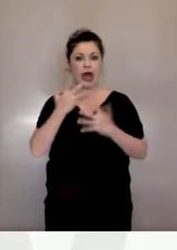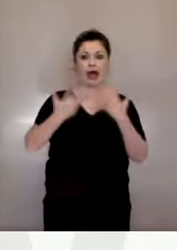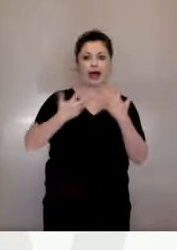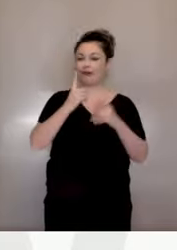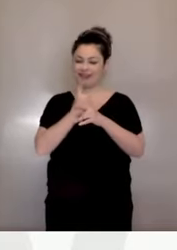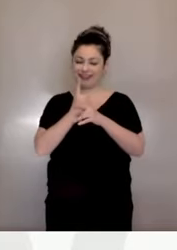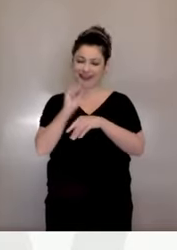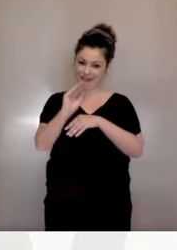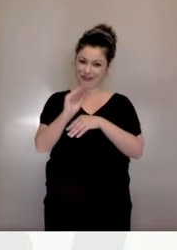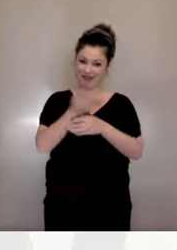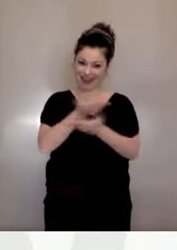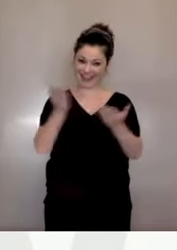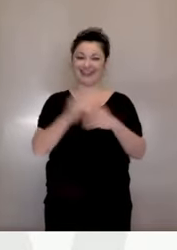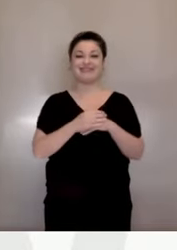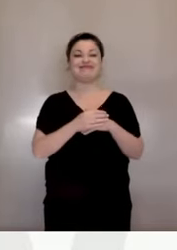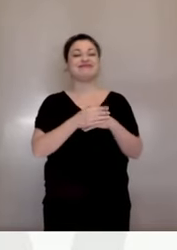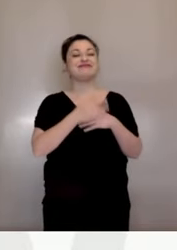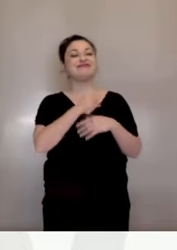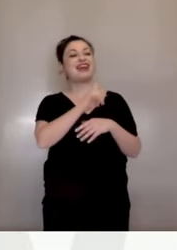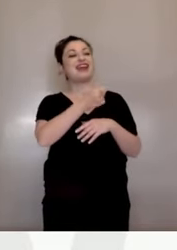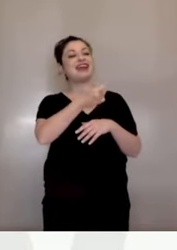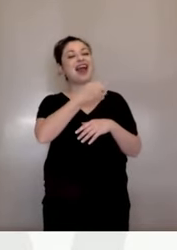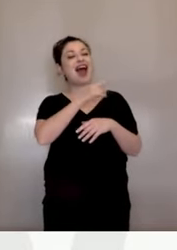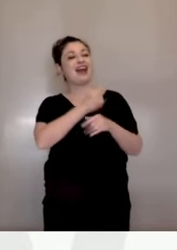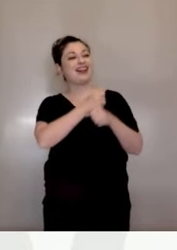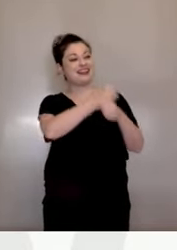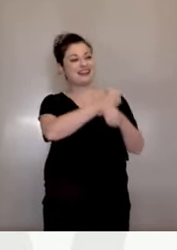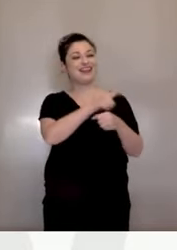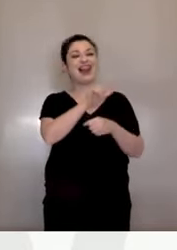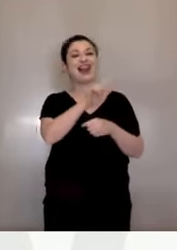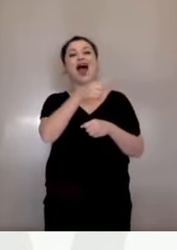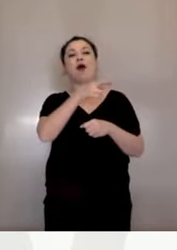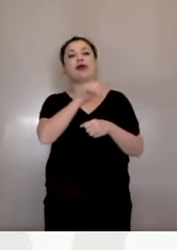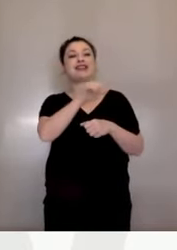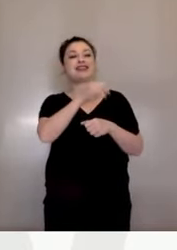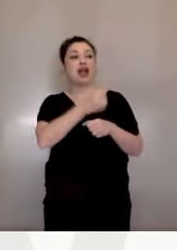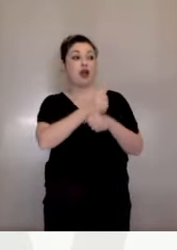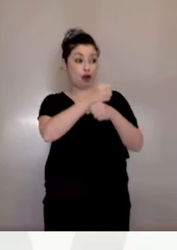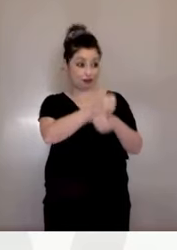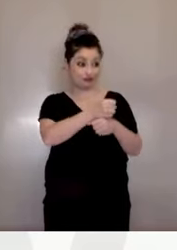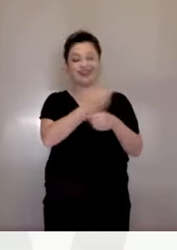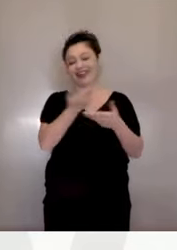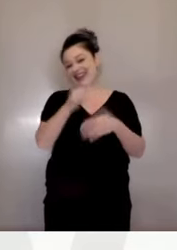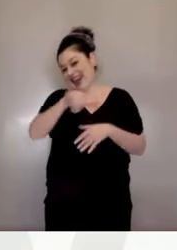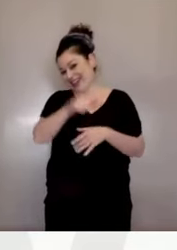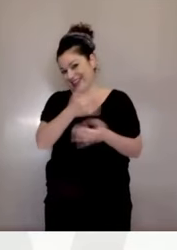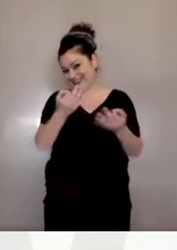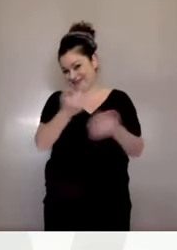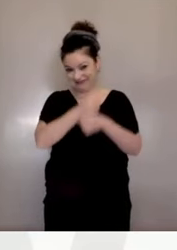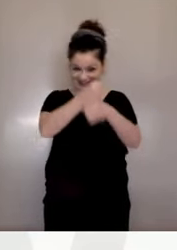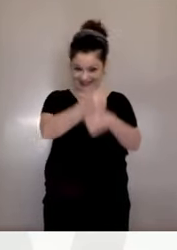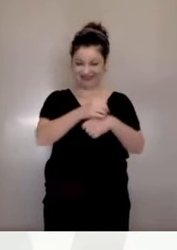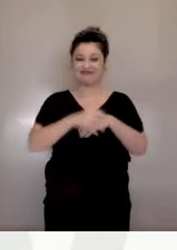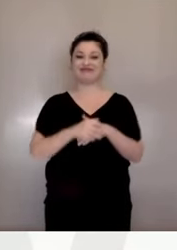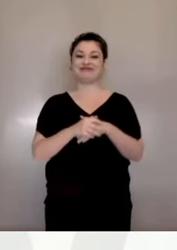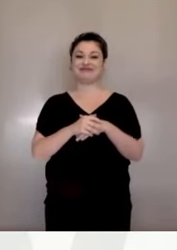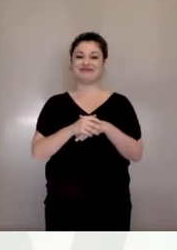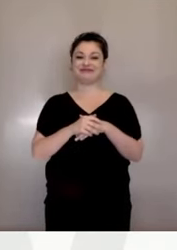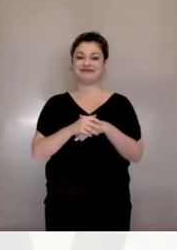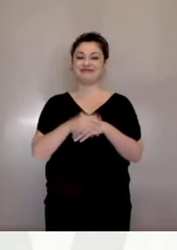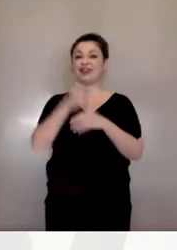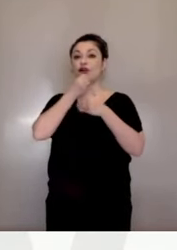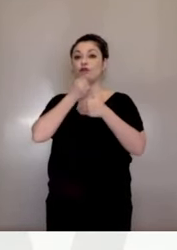domande. Prego Marcello Ghilardi e Laura Sanò e il professor Nancy ovviamente. Buongiorno a